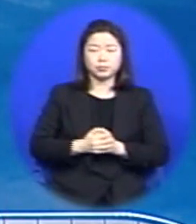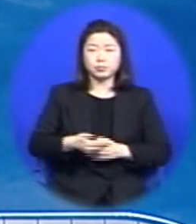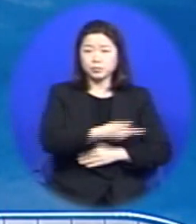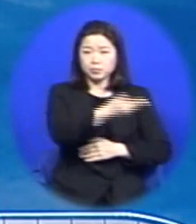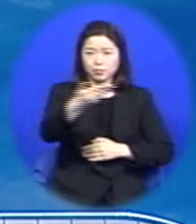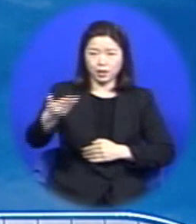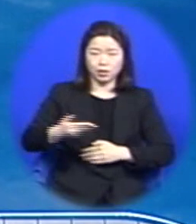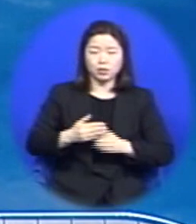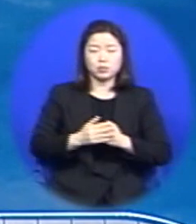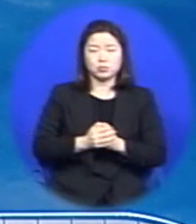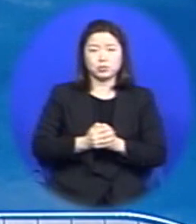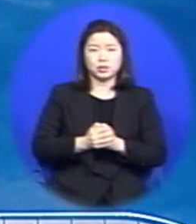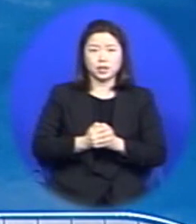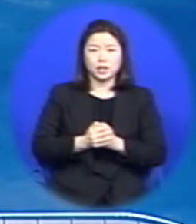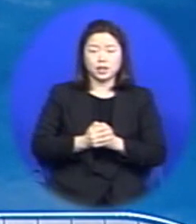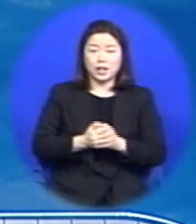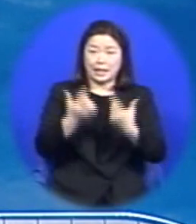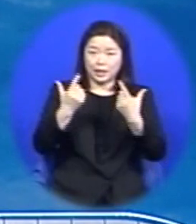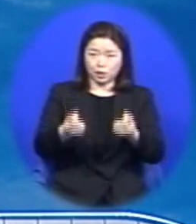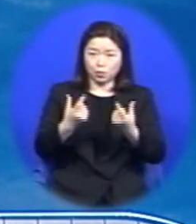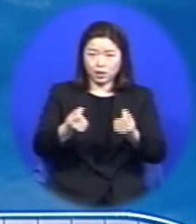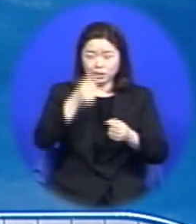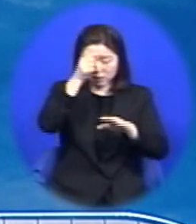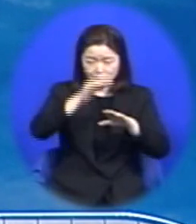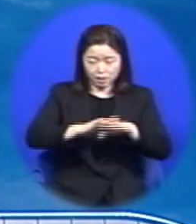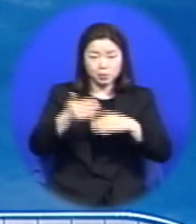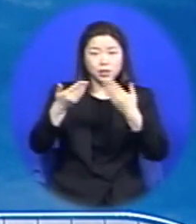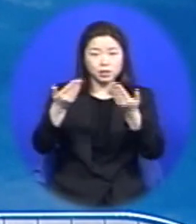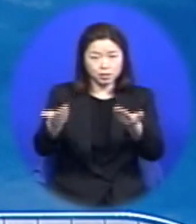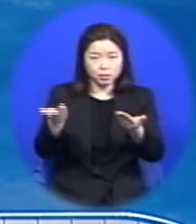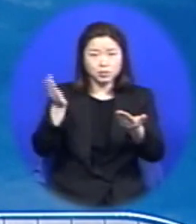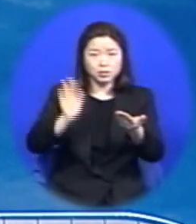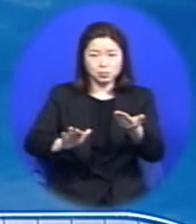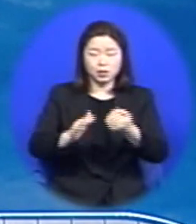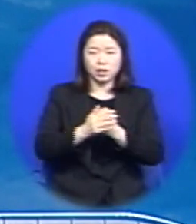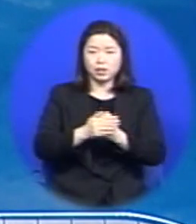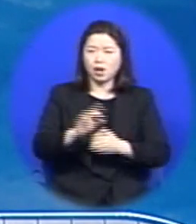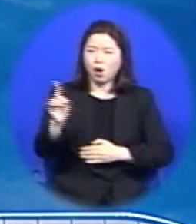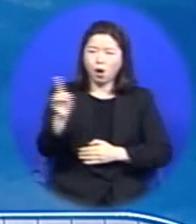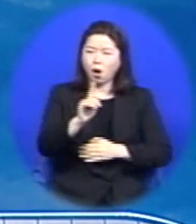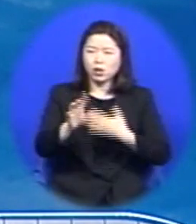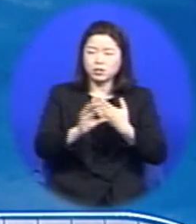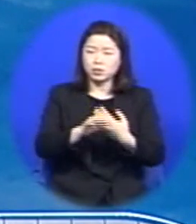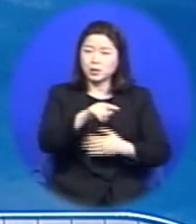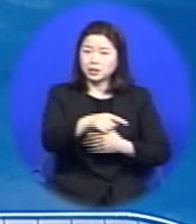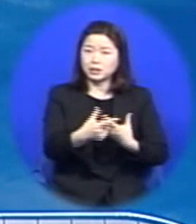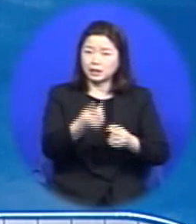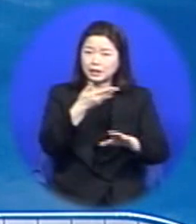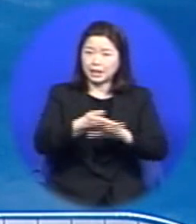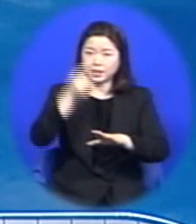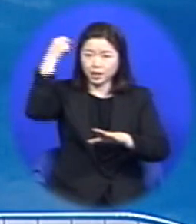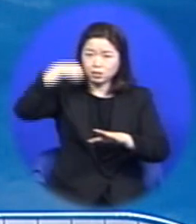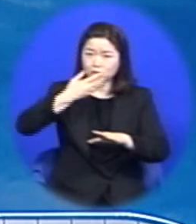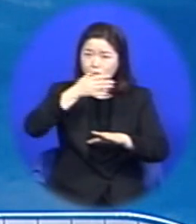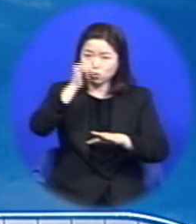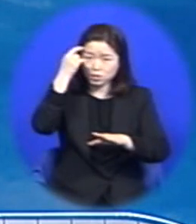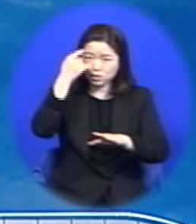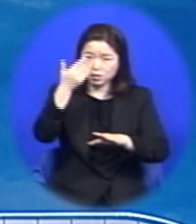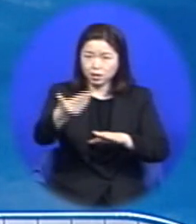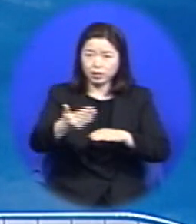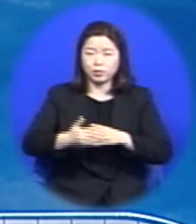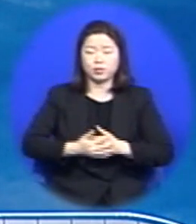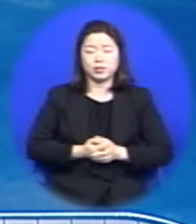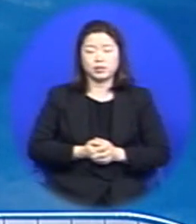여러분, 똑같은 예배를 드렸는데도 어쩌면 그렇게 다르게 느껴질 수 있겠는지.